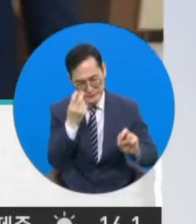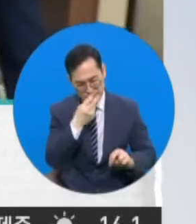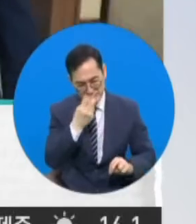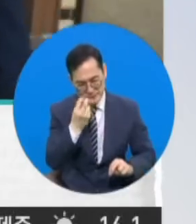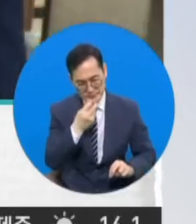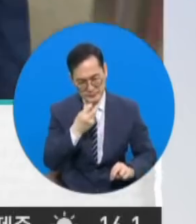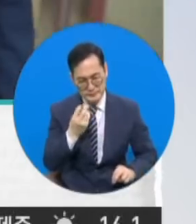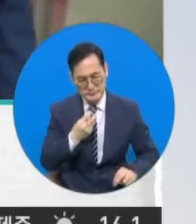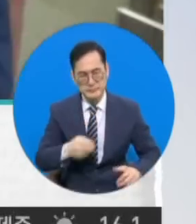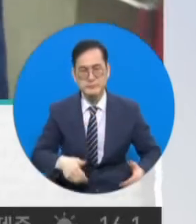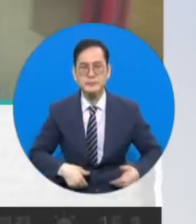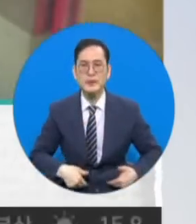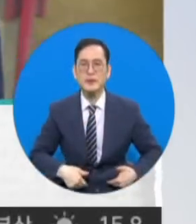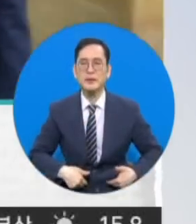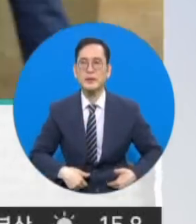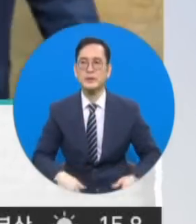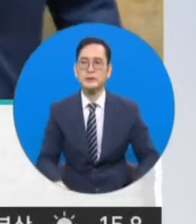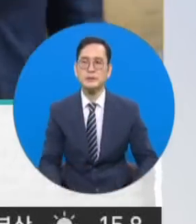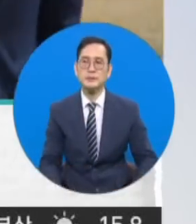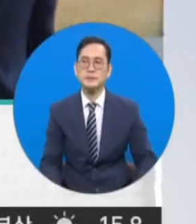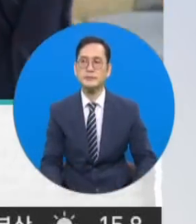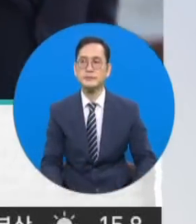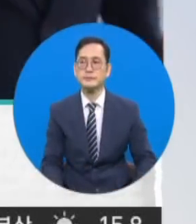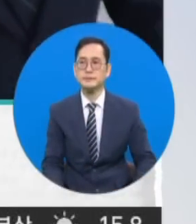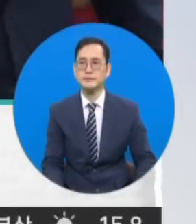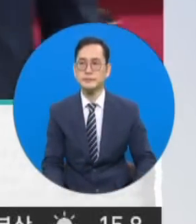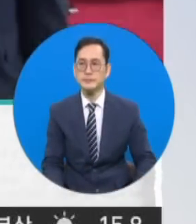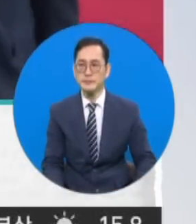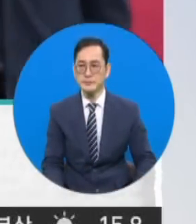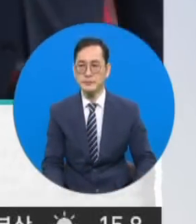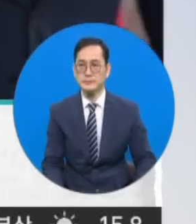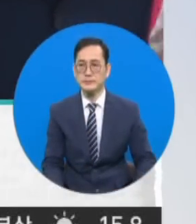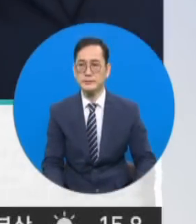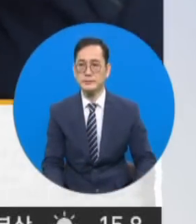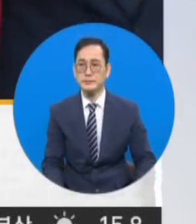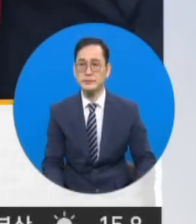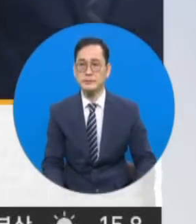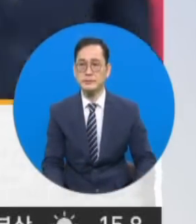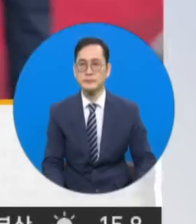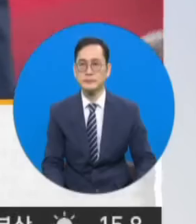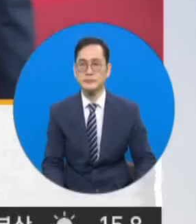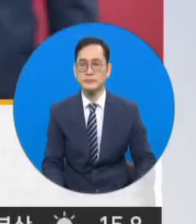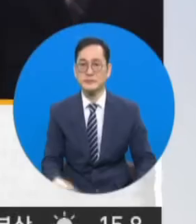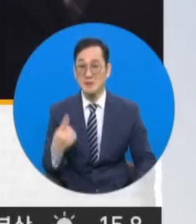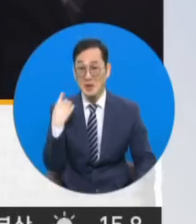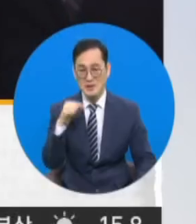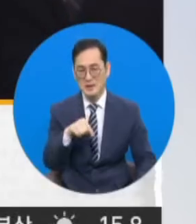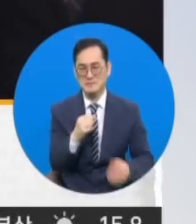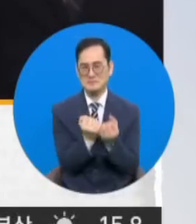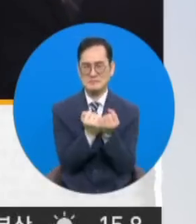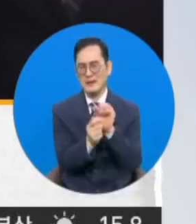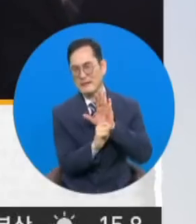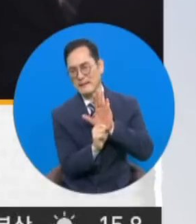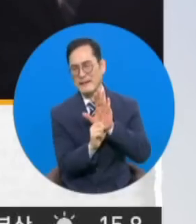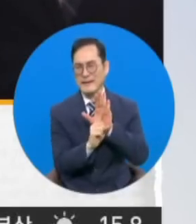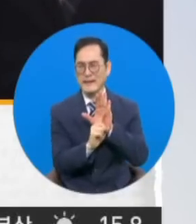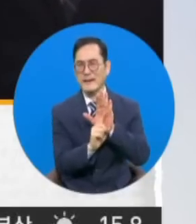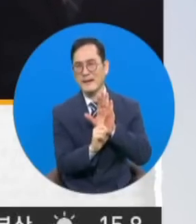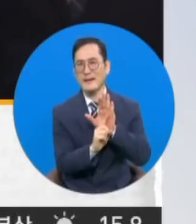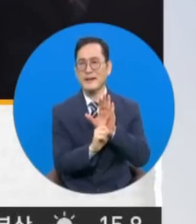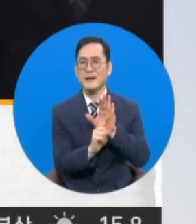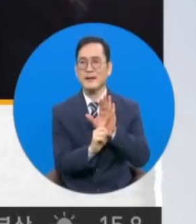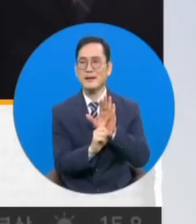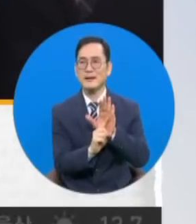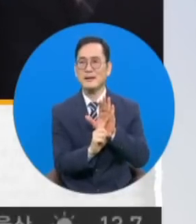통해서라도 확인이 돼야 되는데 어제 김남국 의원이 그렇게 적극적으로 언론에 굉장히 해명을 하면서도 어제는 또